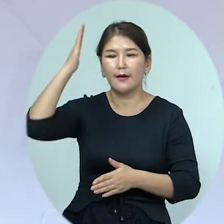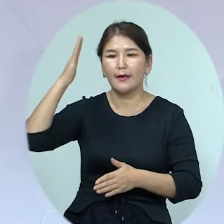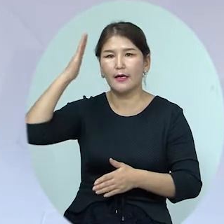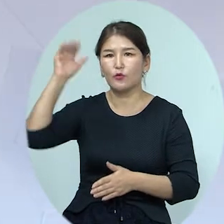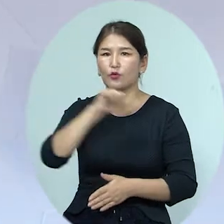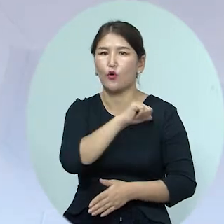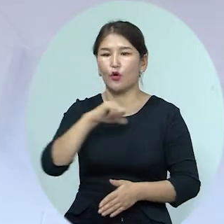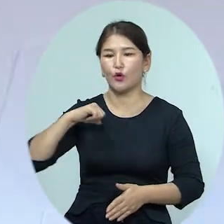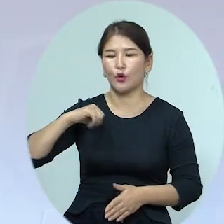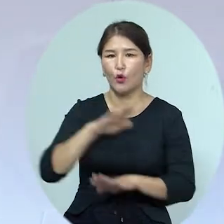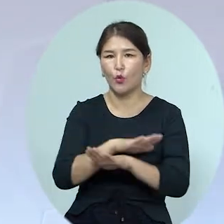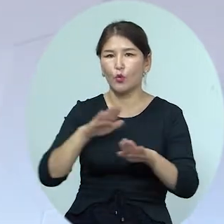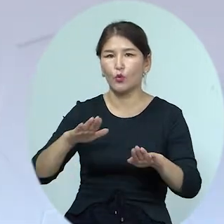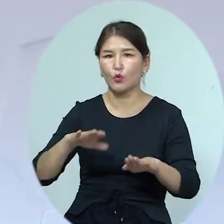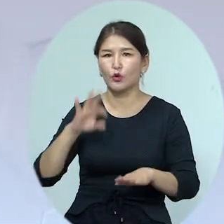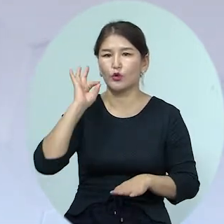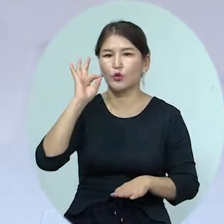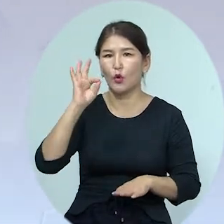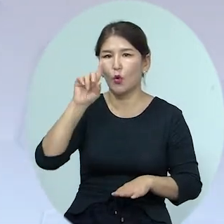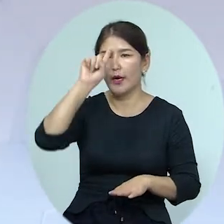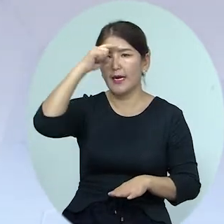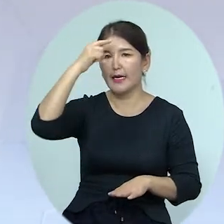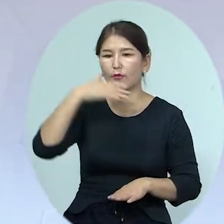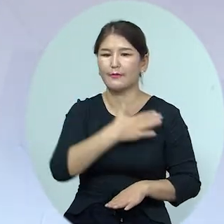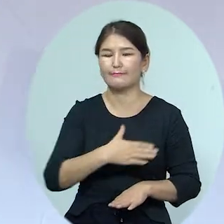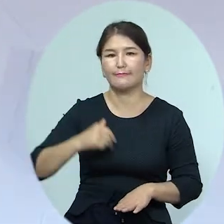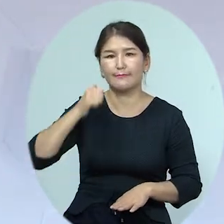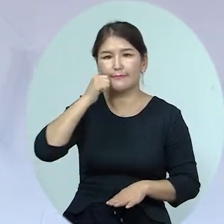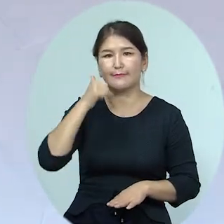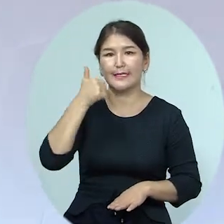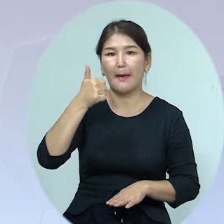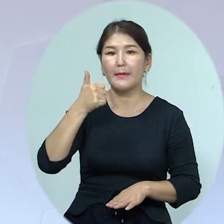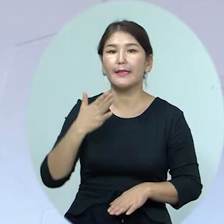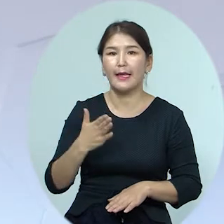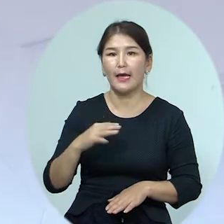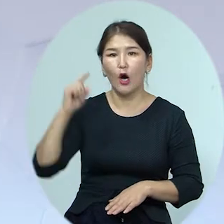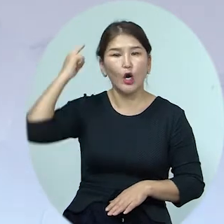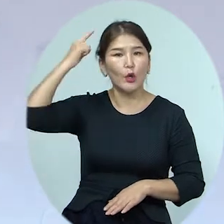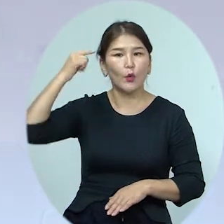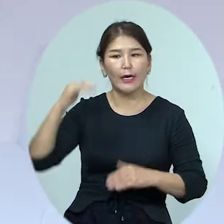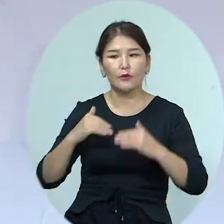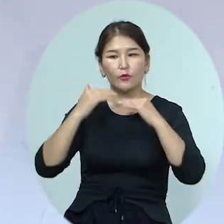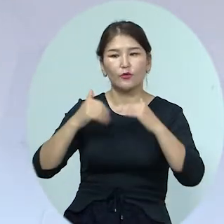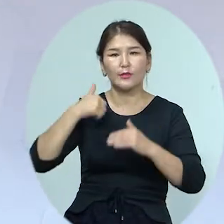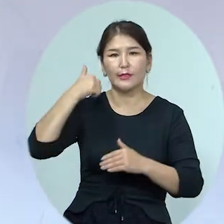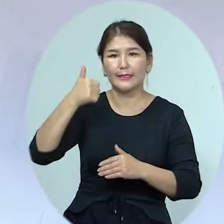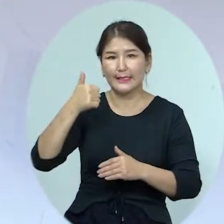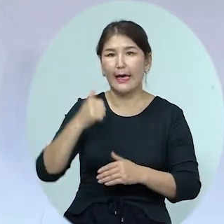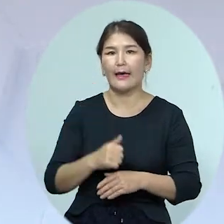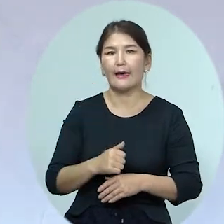үр хүүхдийг эрүүл зөв биетэй, оюун ухааны хөгжил нь